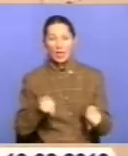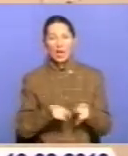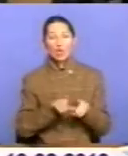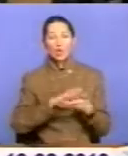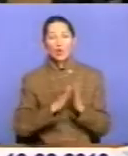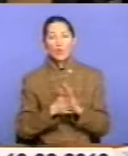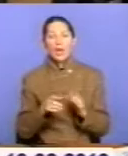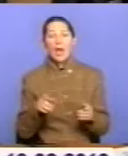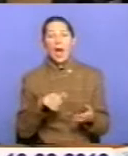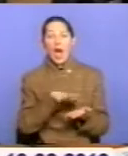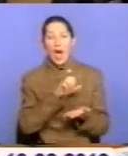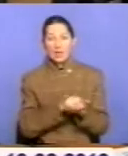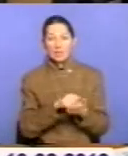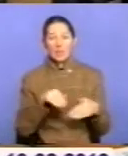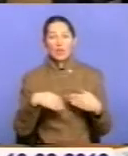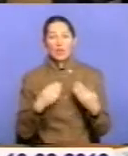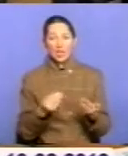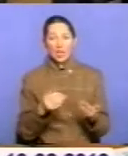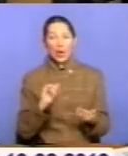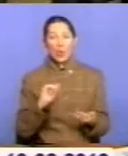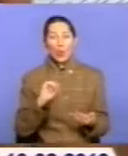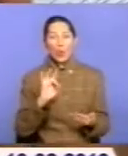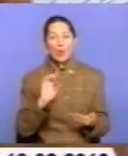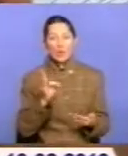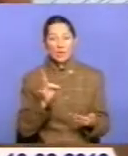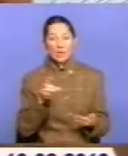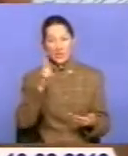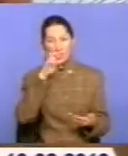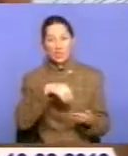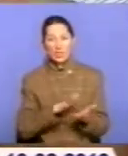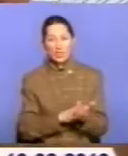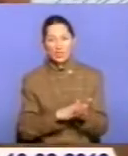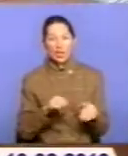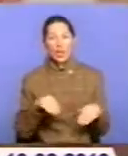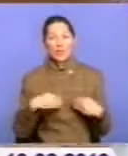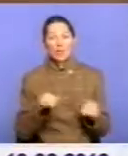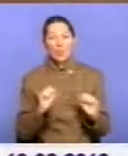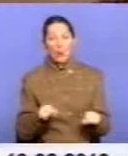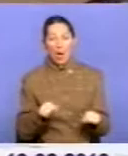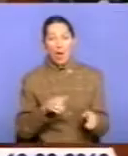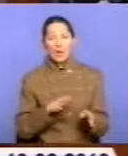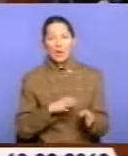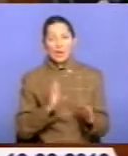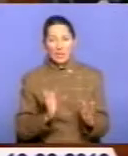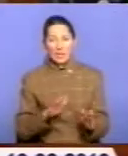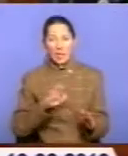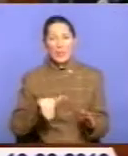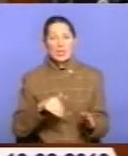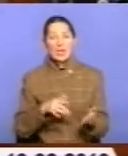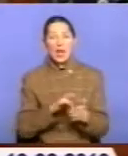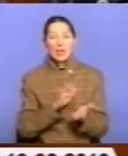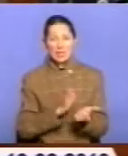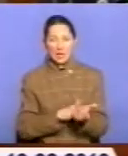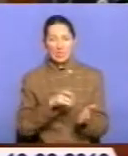видає Укрдержреєстр. Варто зазначити, що видача прав здійснюється лише після реєстрації землі у Державному